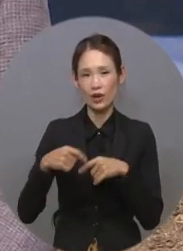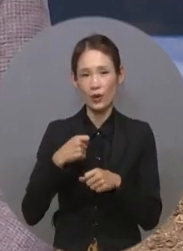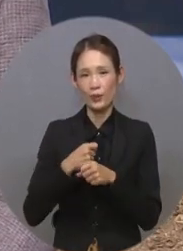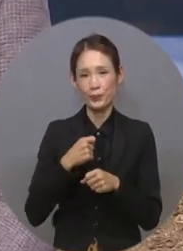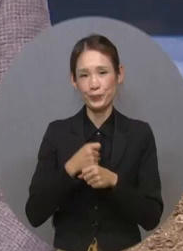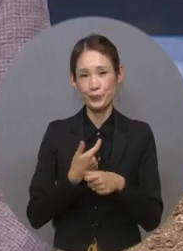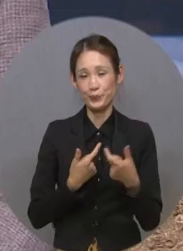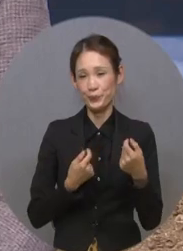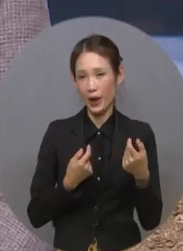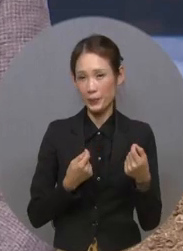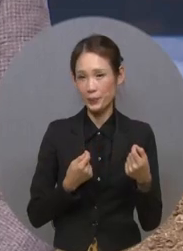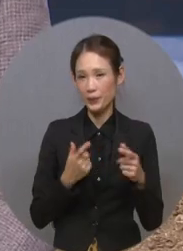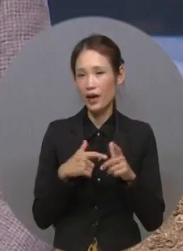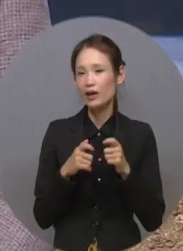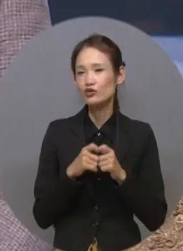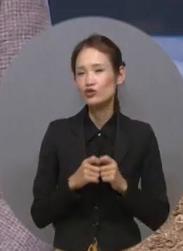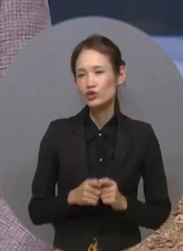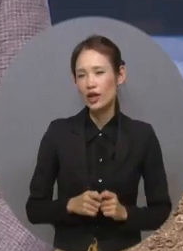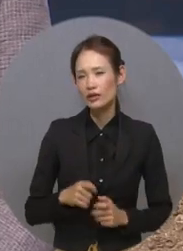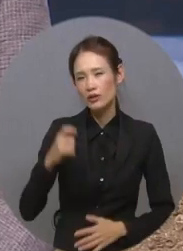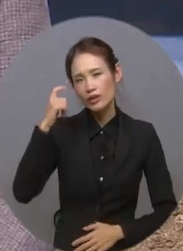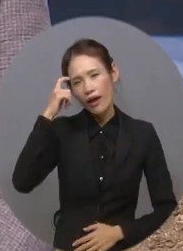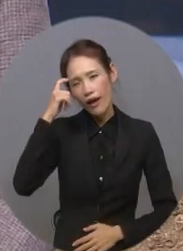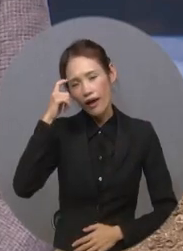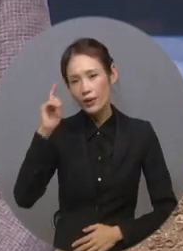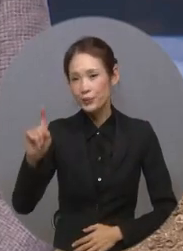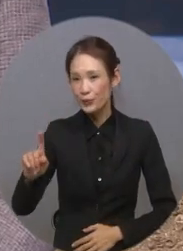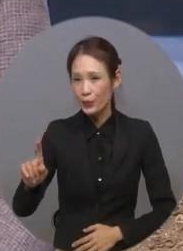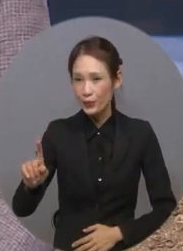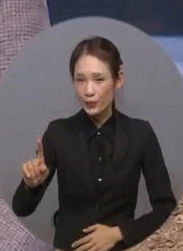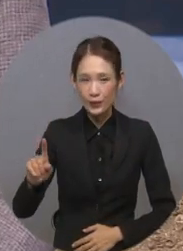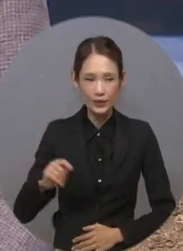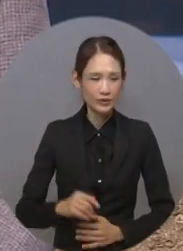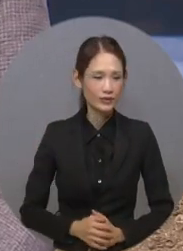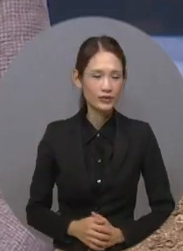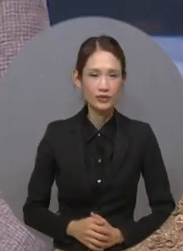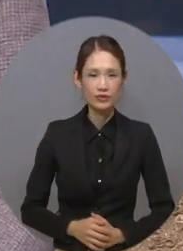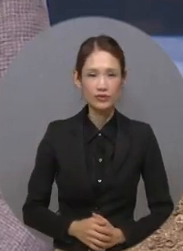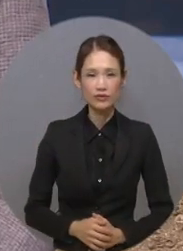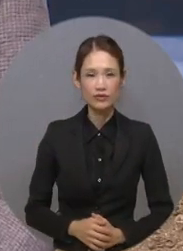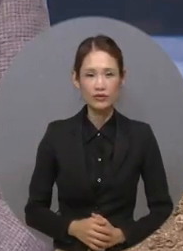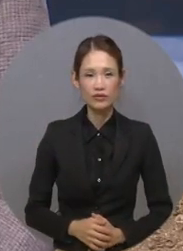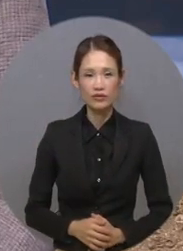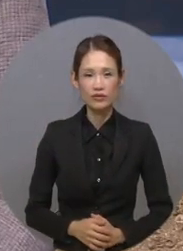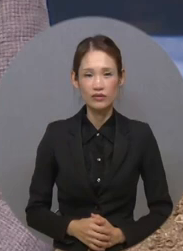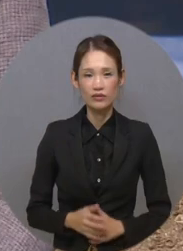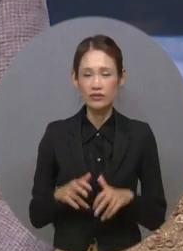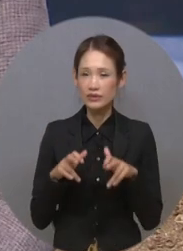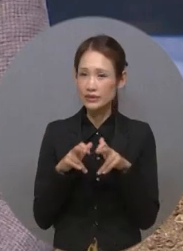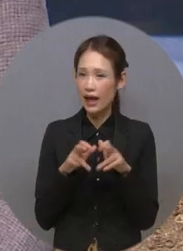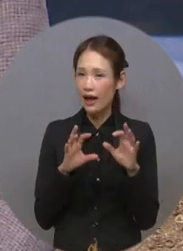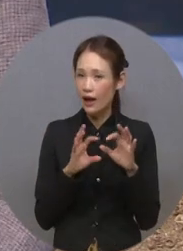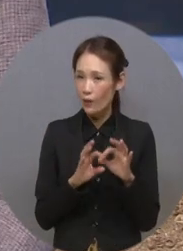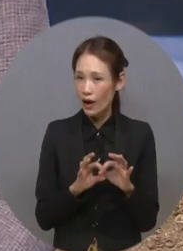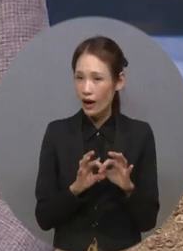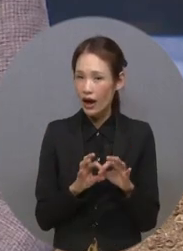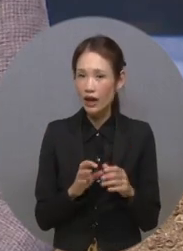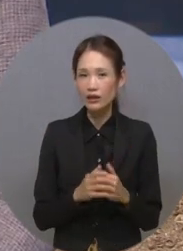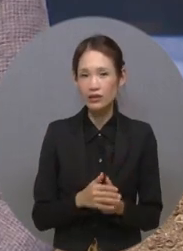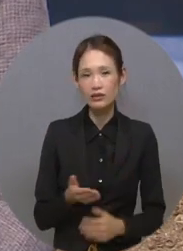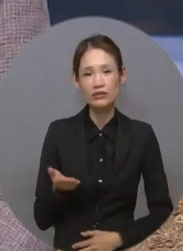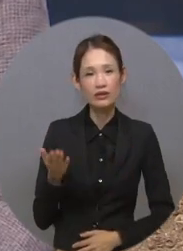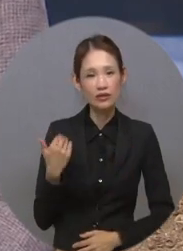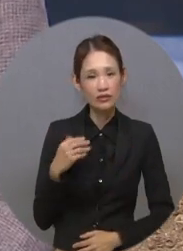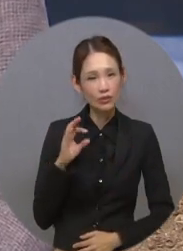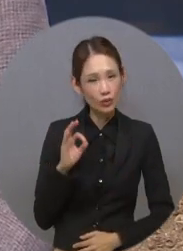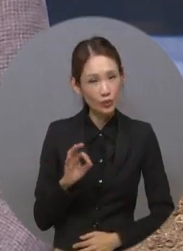좀 구체적으로 생각나는 게 있으시다면 말씀 부탁드리겠습니다. 저는 장애인 쪽으로는 네. 그전에 보면 여러